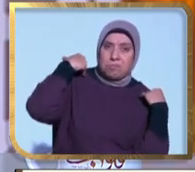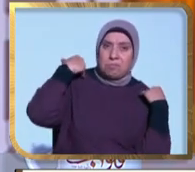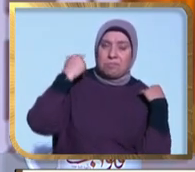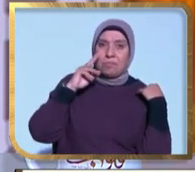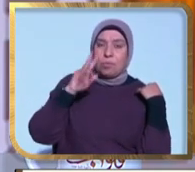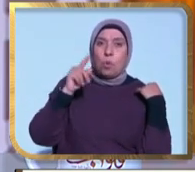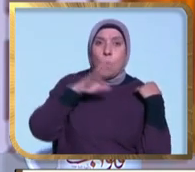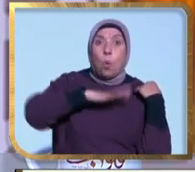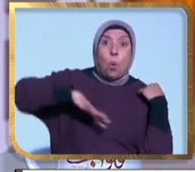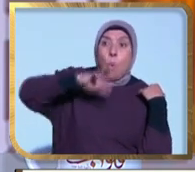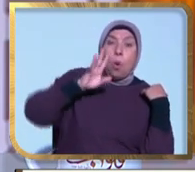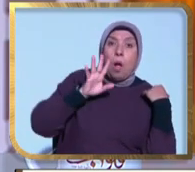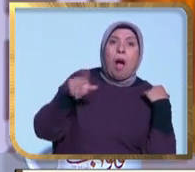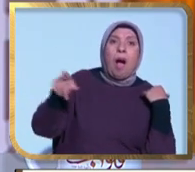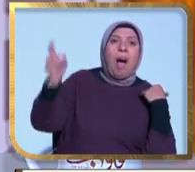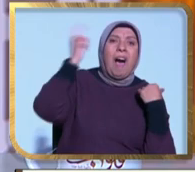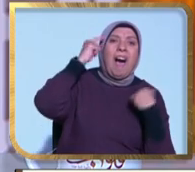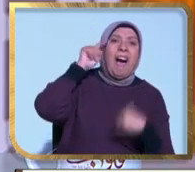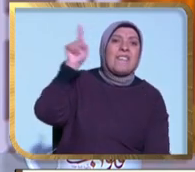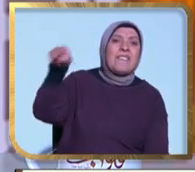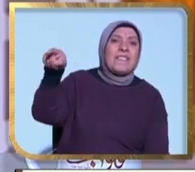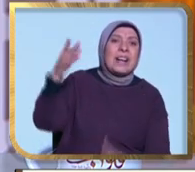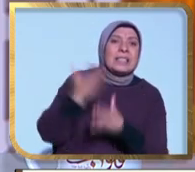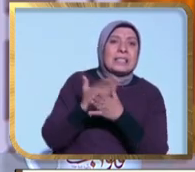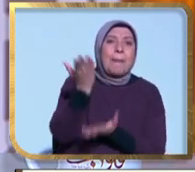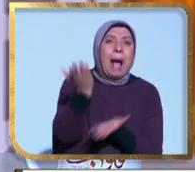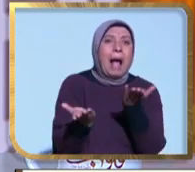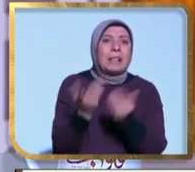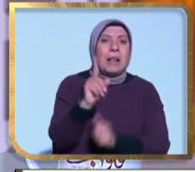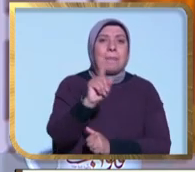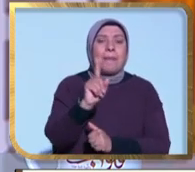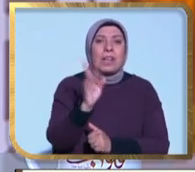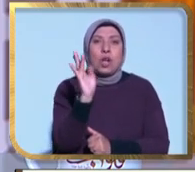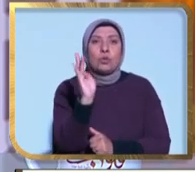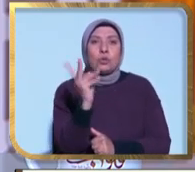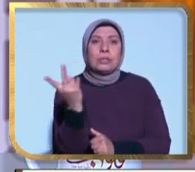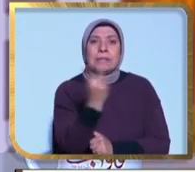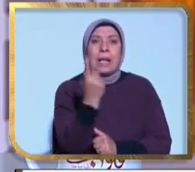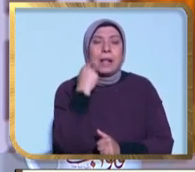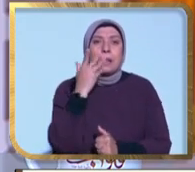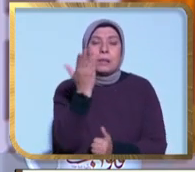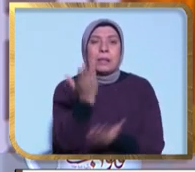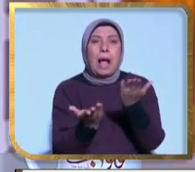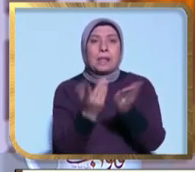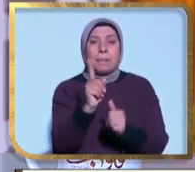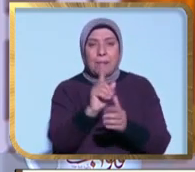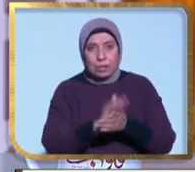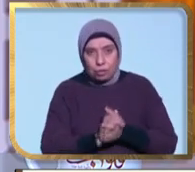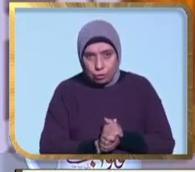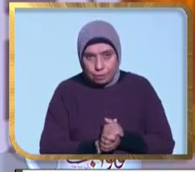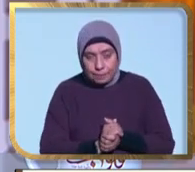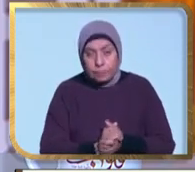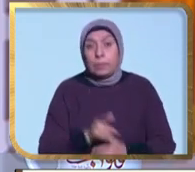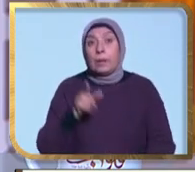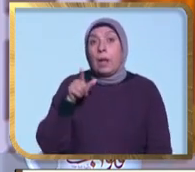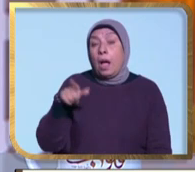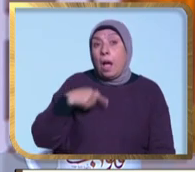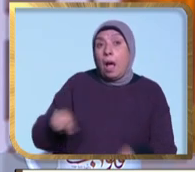رؤوس الخلائق ان ده لم يعدل بين الزوجتين انا النهارده اخويا ده ممكن